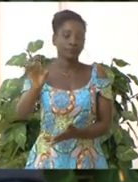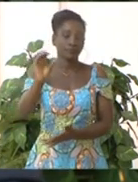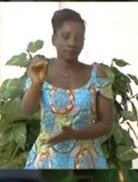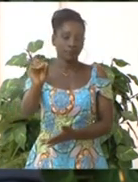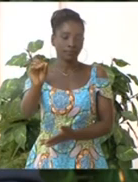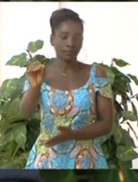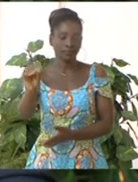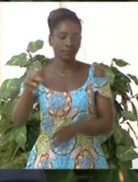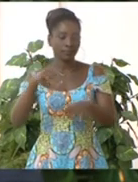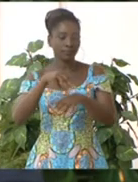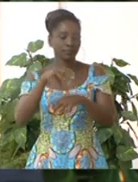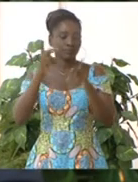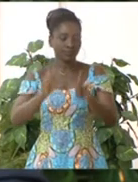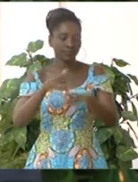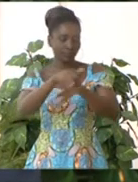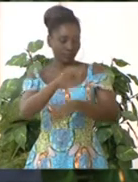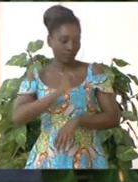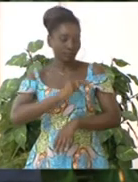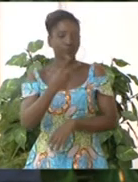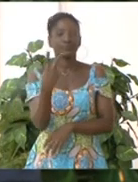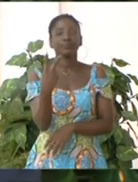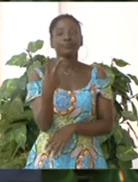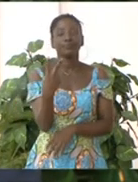personnel d'astreinte deux